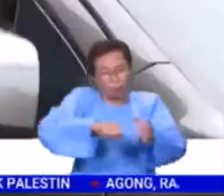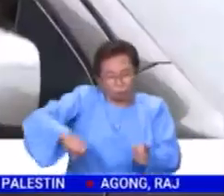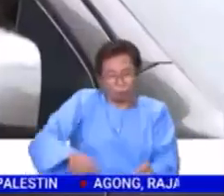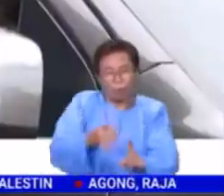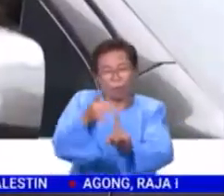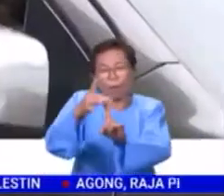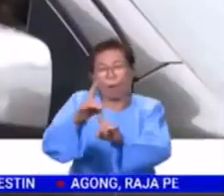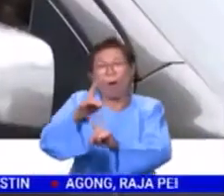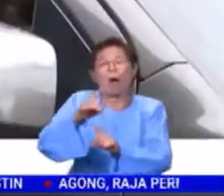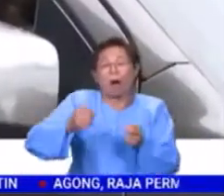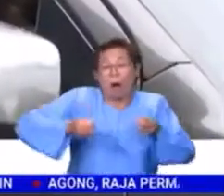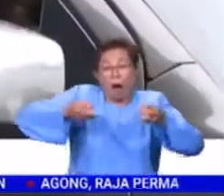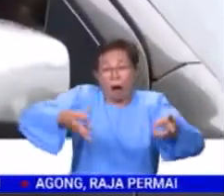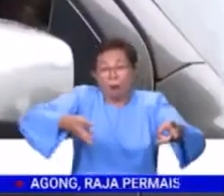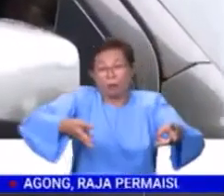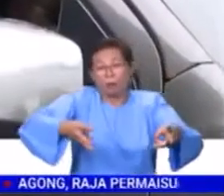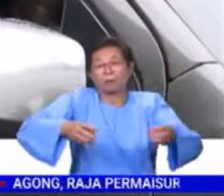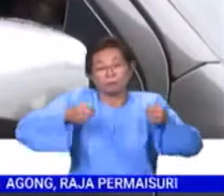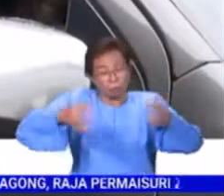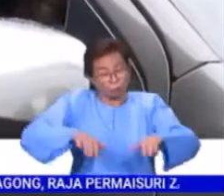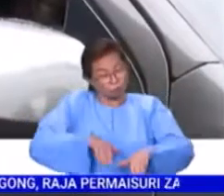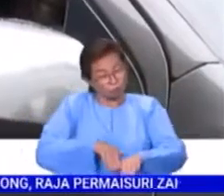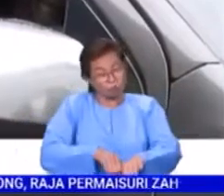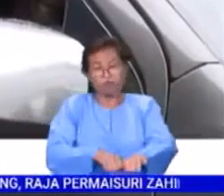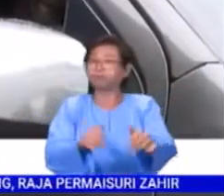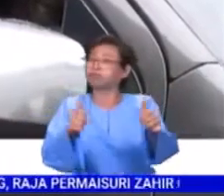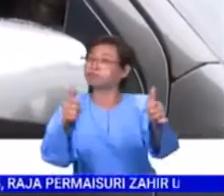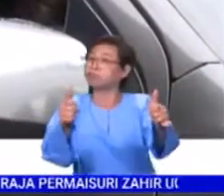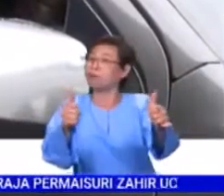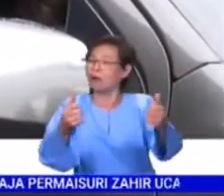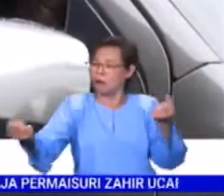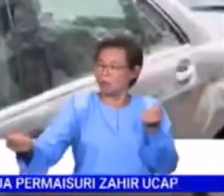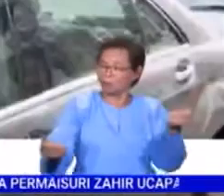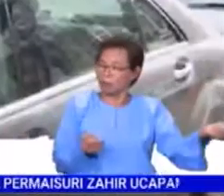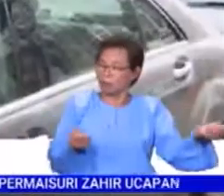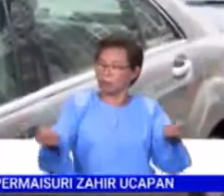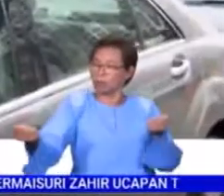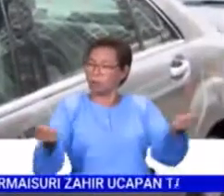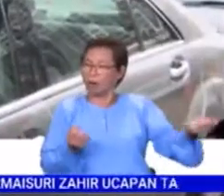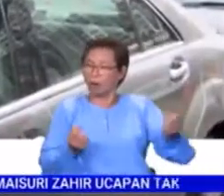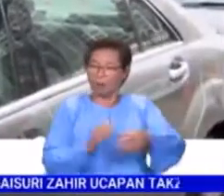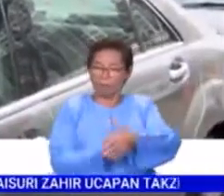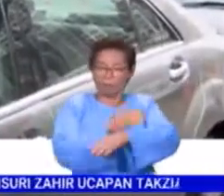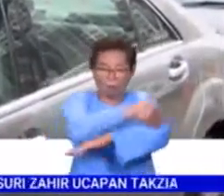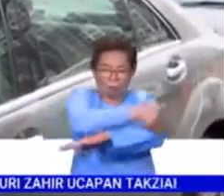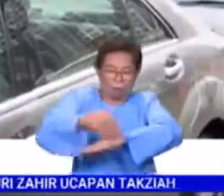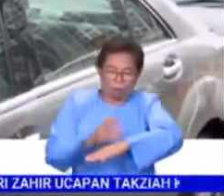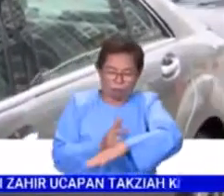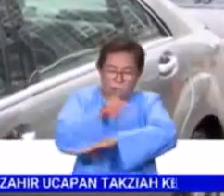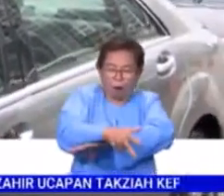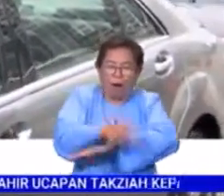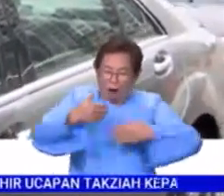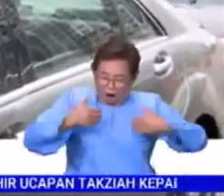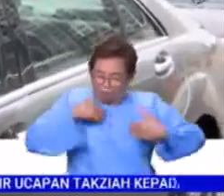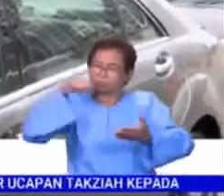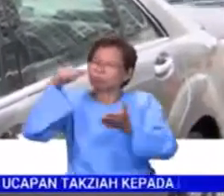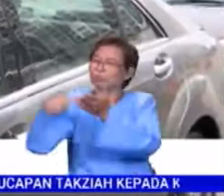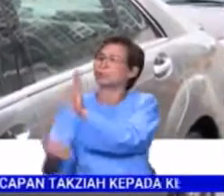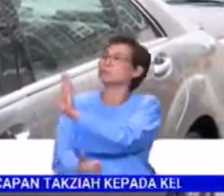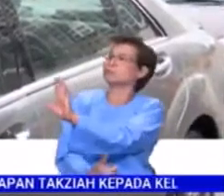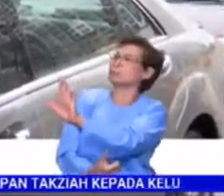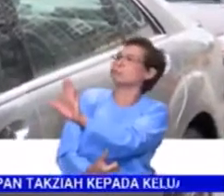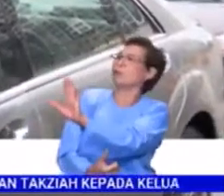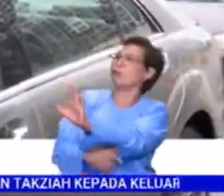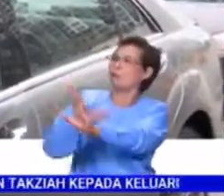sejak pagi tadi mendapati keadaan trafik agak terkawal dan kenderaan yang merentas negeri merupakan mereka yang mempunyai surat kebenaran atas